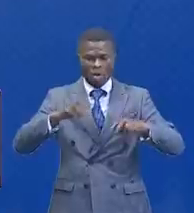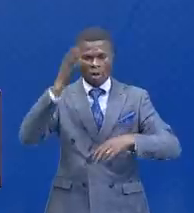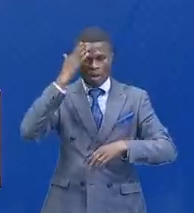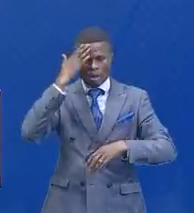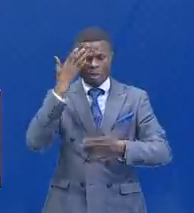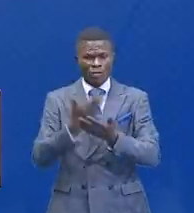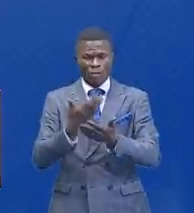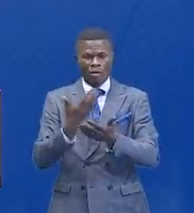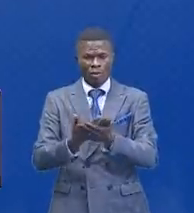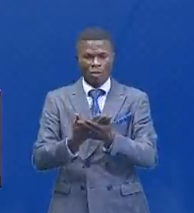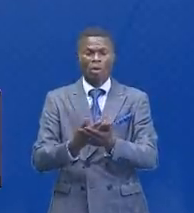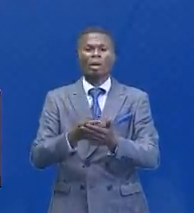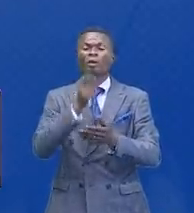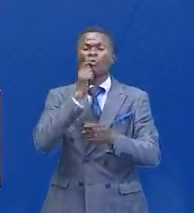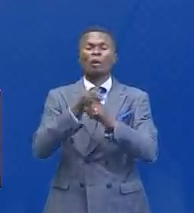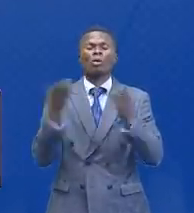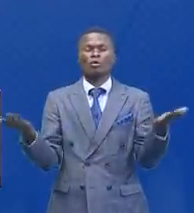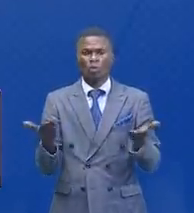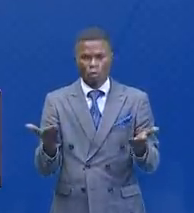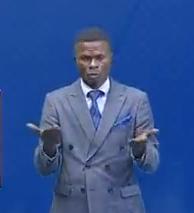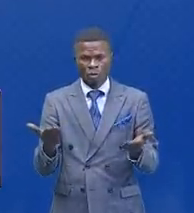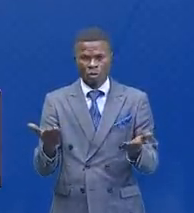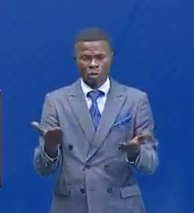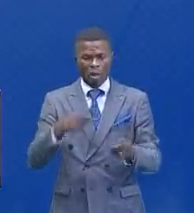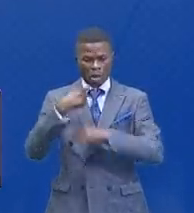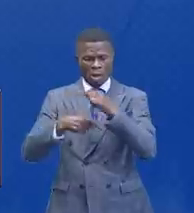établir rapidement la cause de cet incendie.